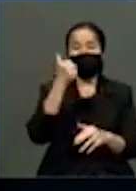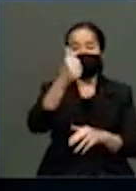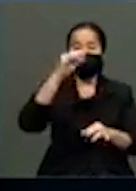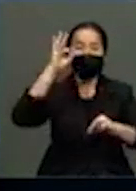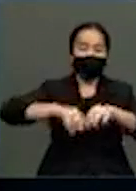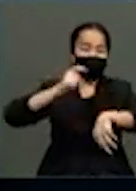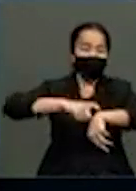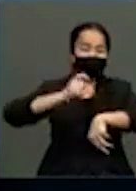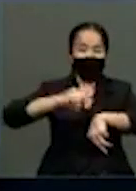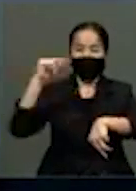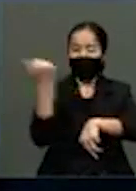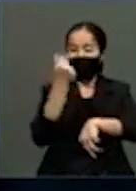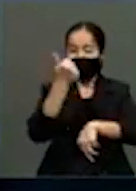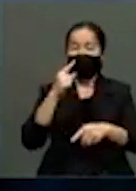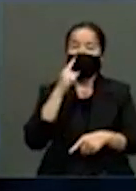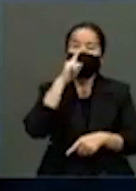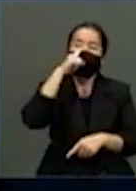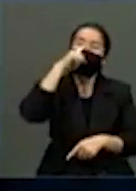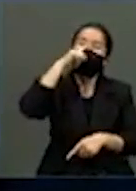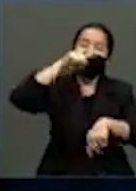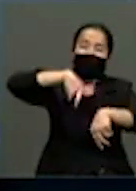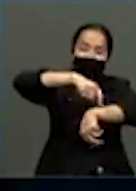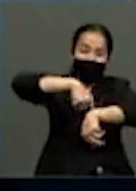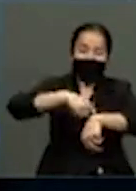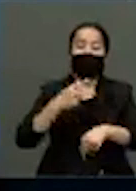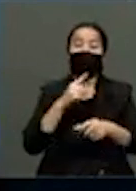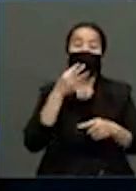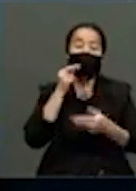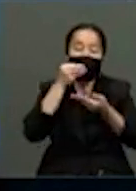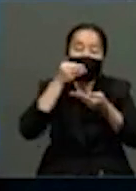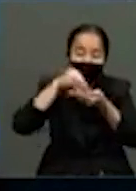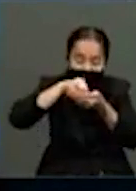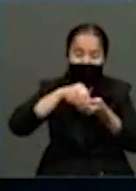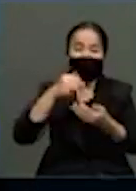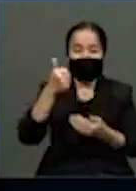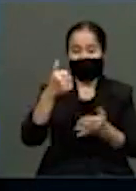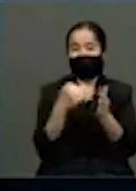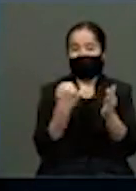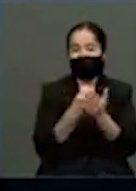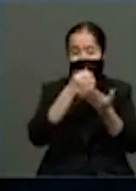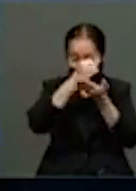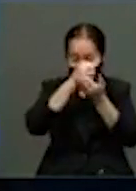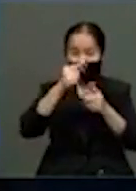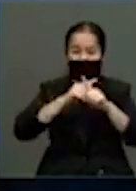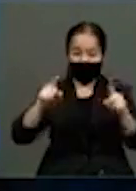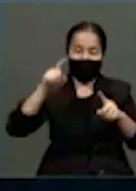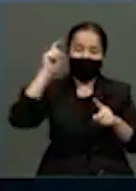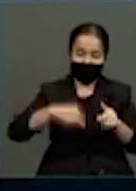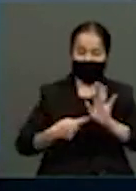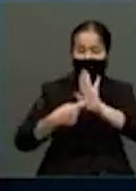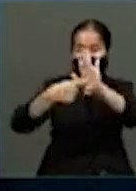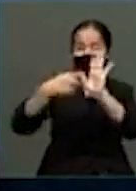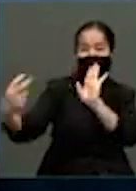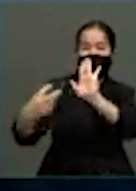างขึ้นและประหยัดขึ้นด้วยตรงนี้ต้องให้มีการขึ้นทะเบียนรองรับมาตรฐานของศูนย์ตรว